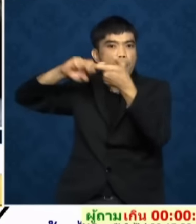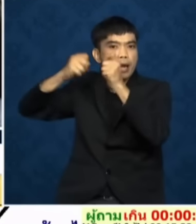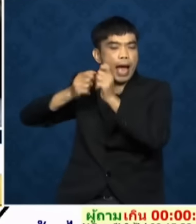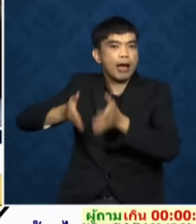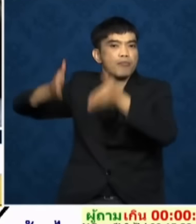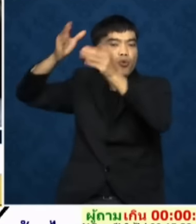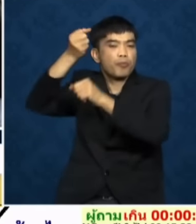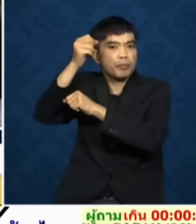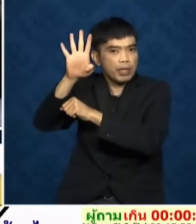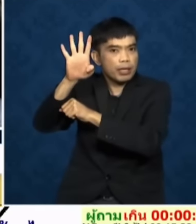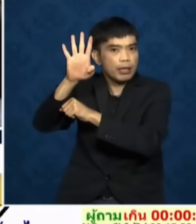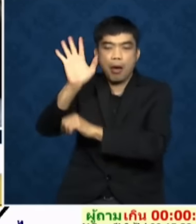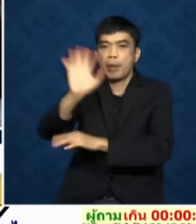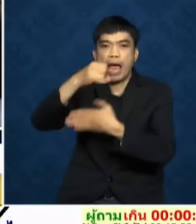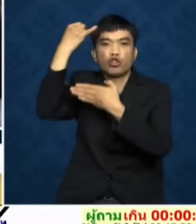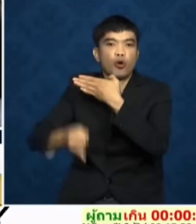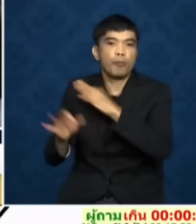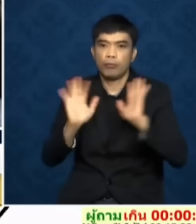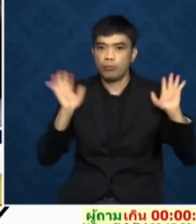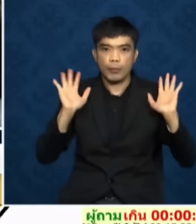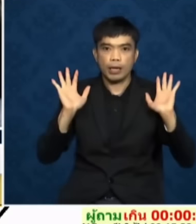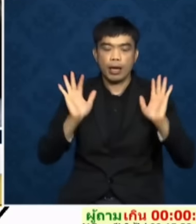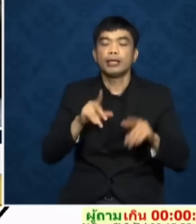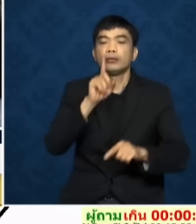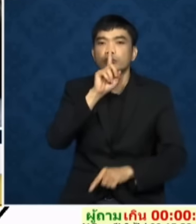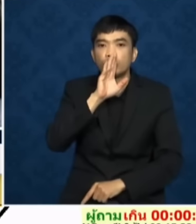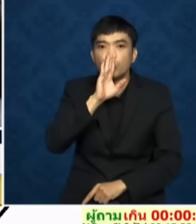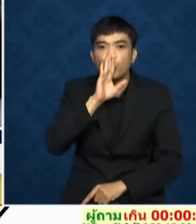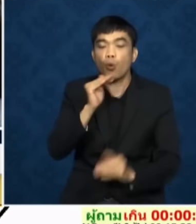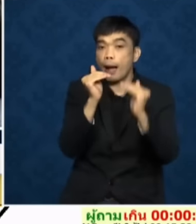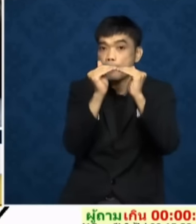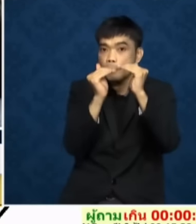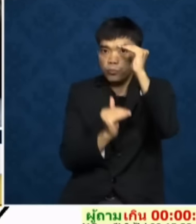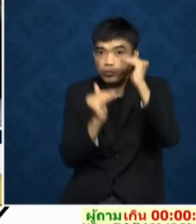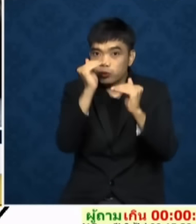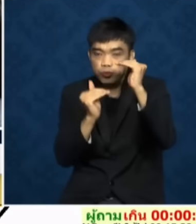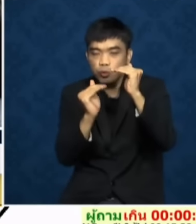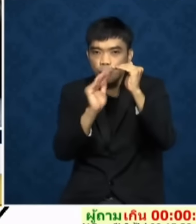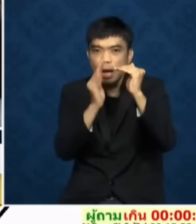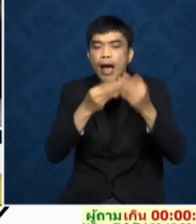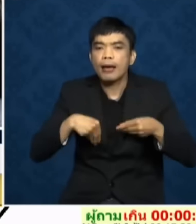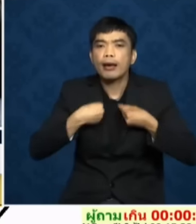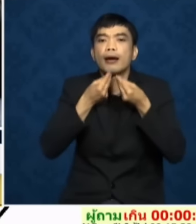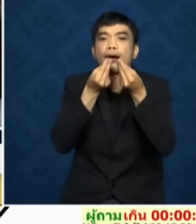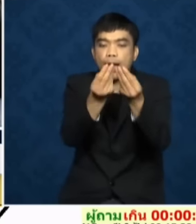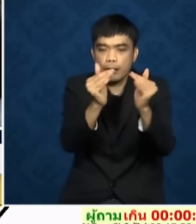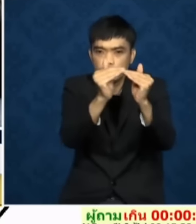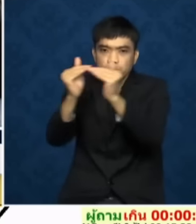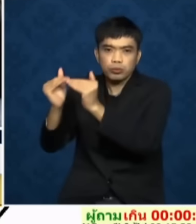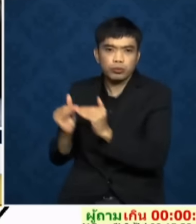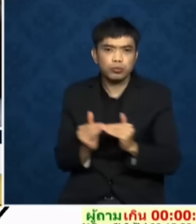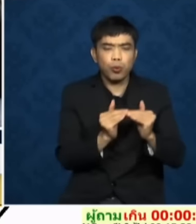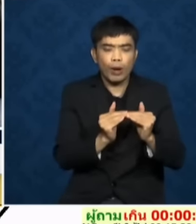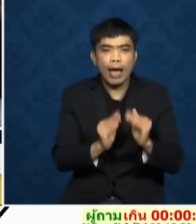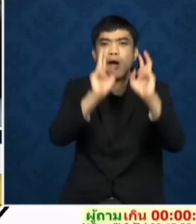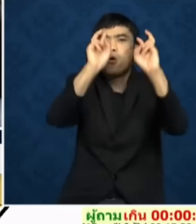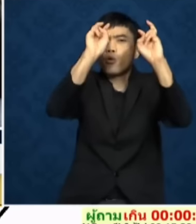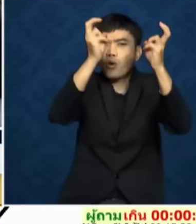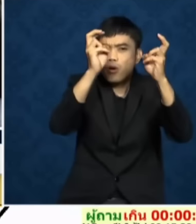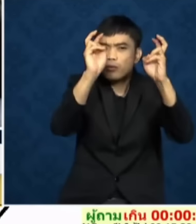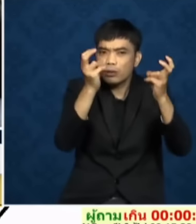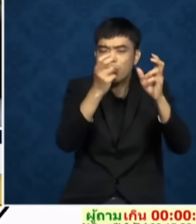ไม่เหลื่อมล้ำความไม่เหลื่อมล้ำความต้องการคือความเสมอภาคให้เกิดขึ้นเป็นเรื่องที่ทำอีกหลายเรื่องมันมีอีกหล